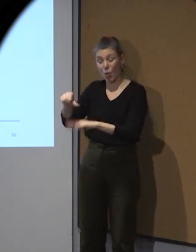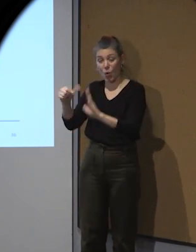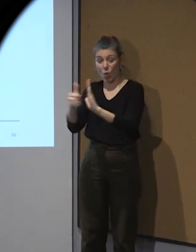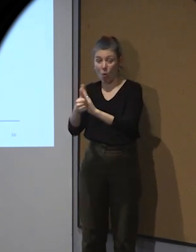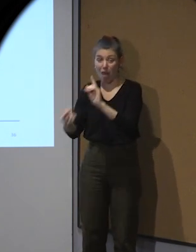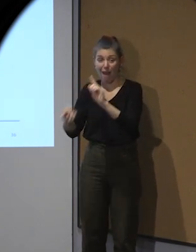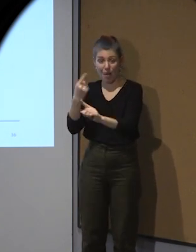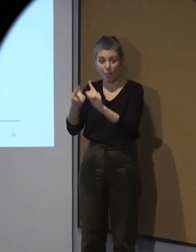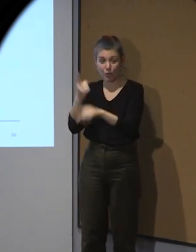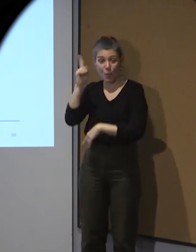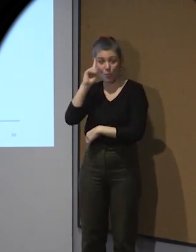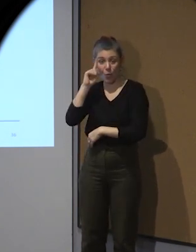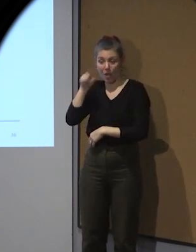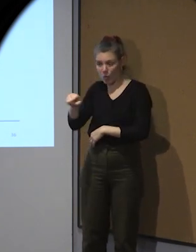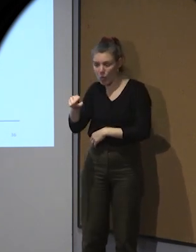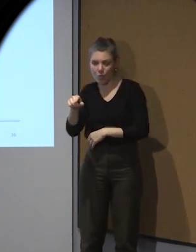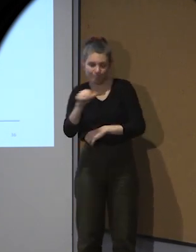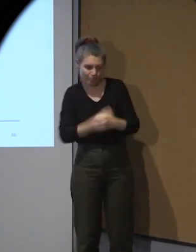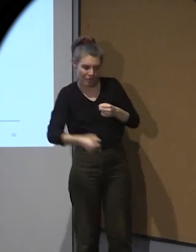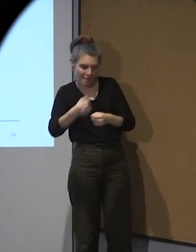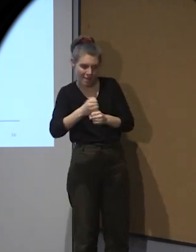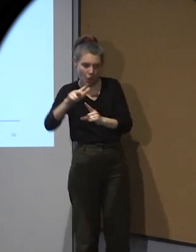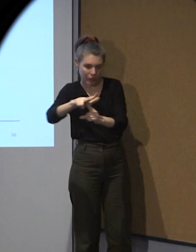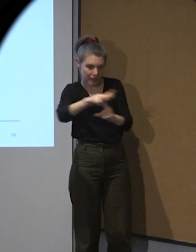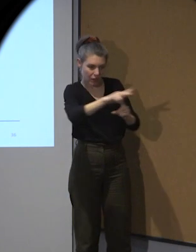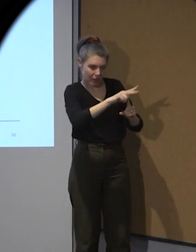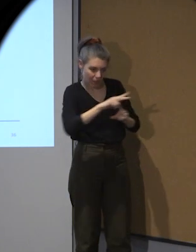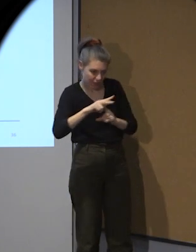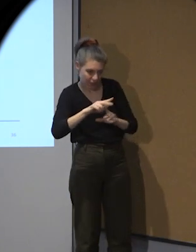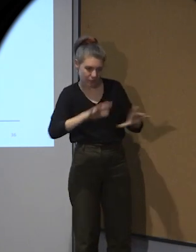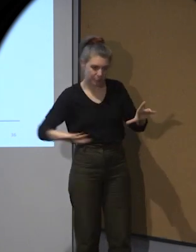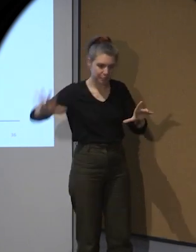pour instaurer des passerelles d'activité physique,